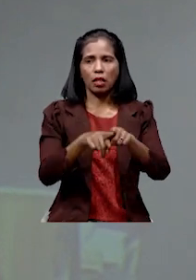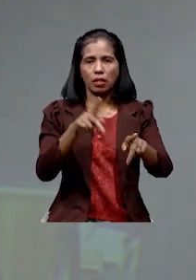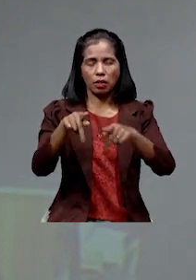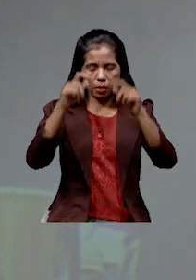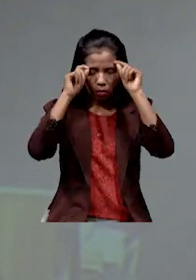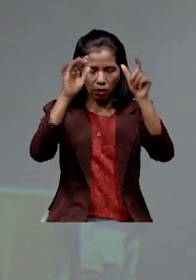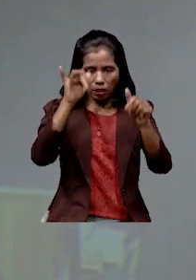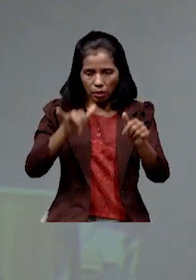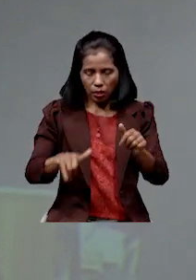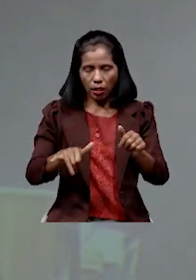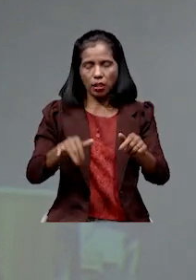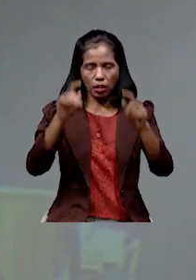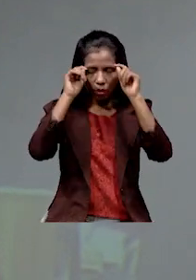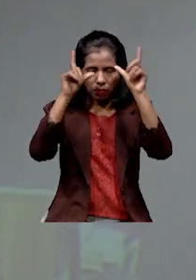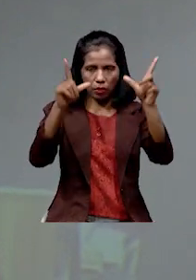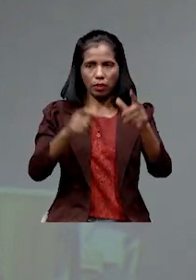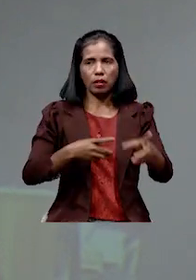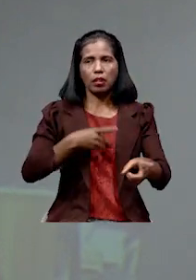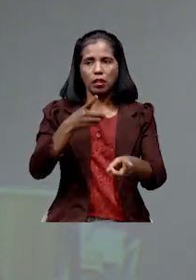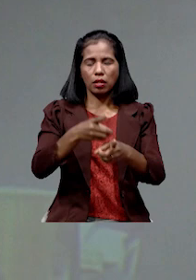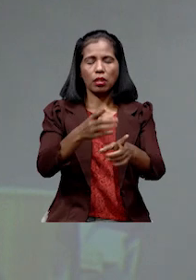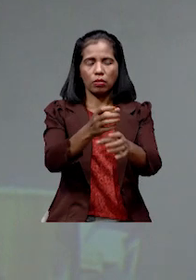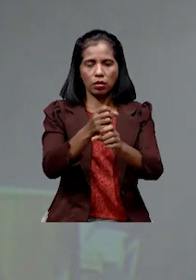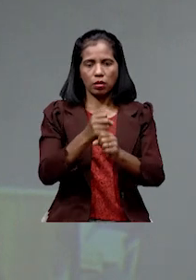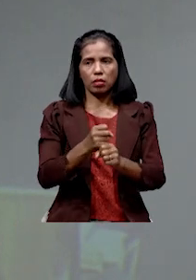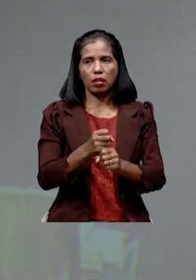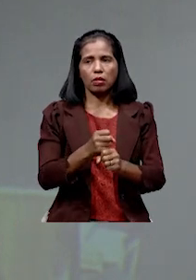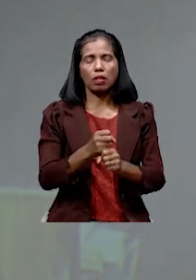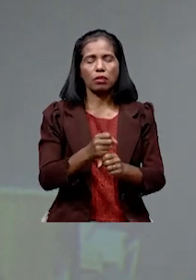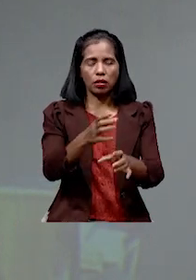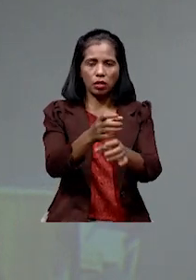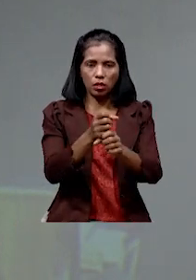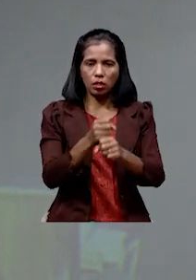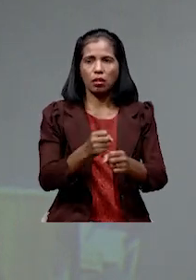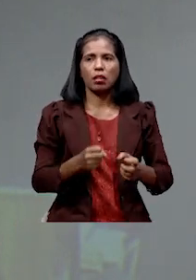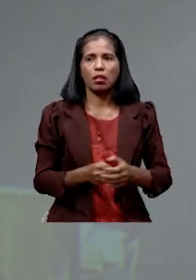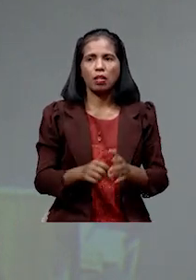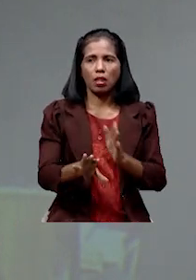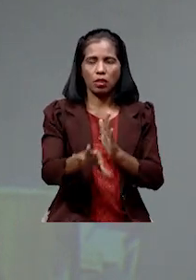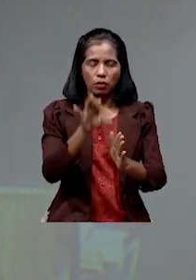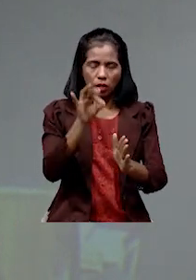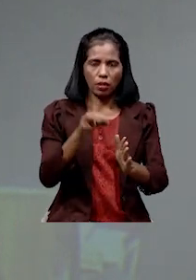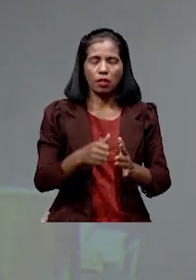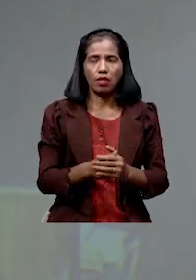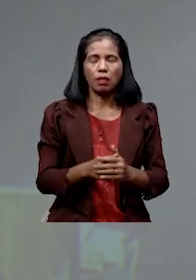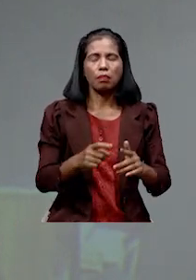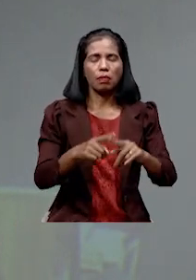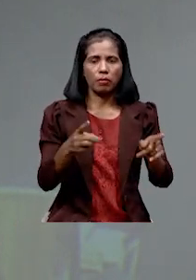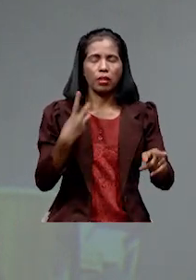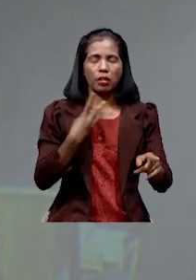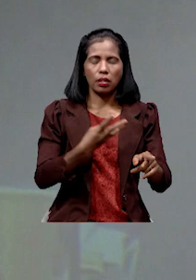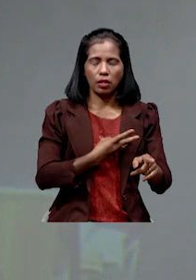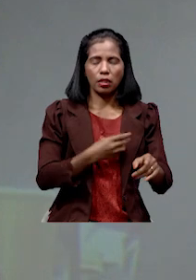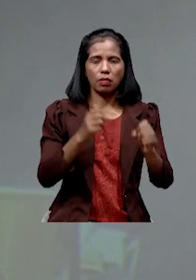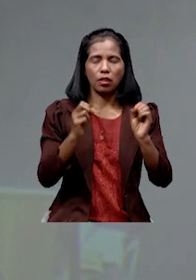timor ne be direto para atu simu duni diri mutu atu foti atu hetan duni mai be ita sira ne be maka